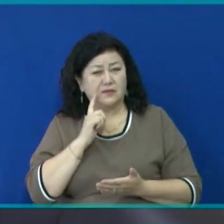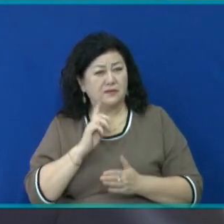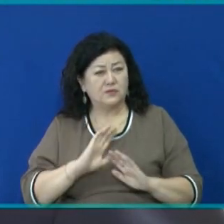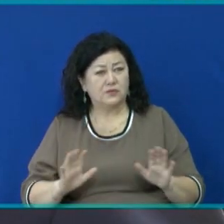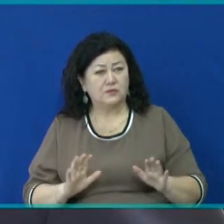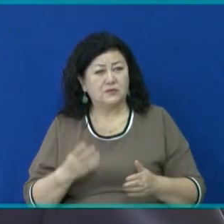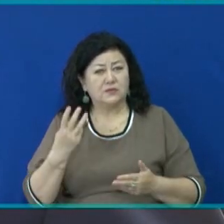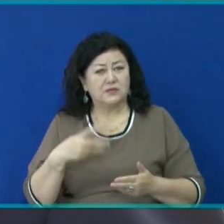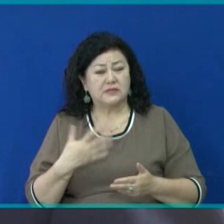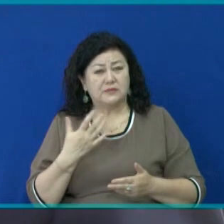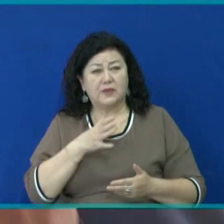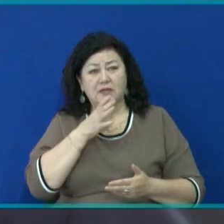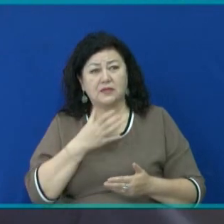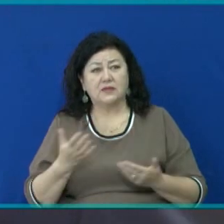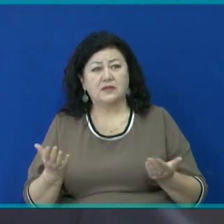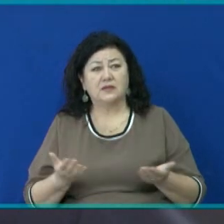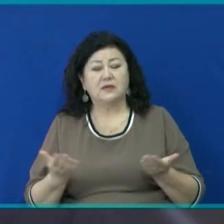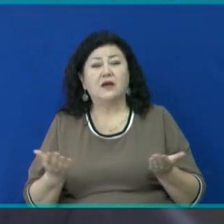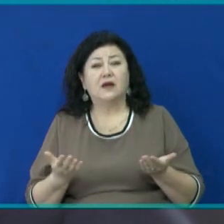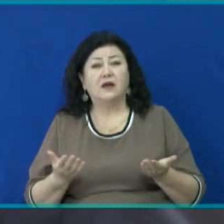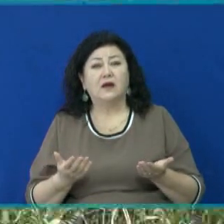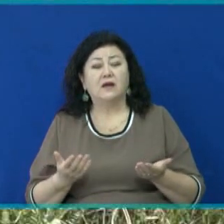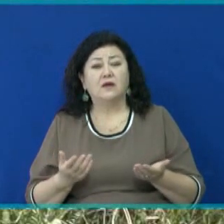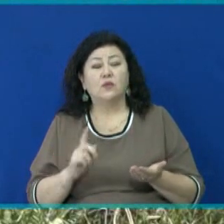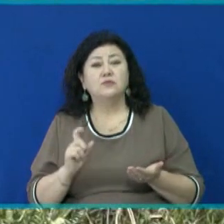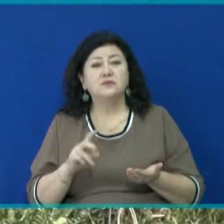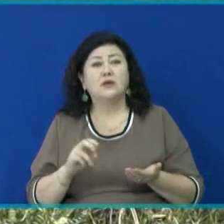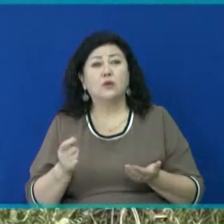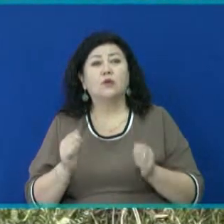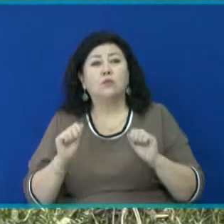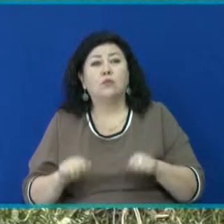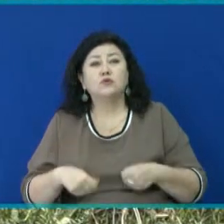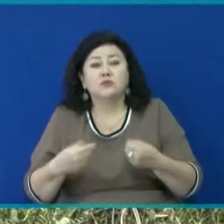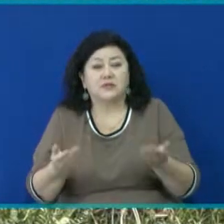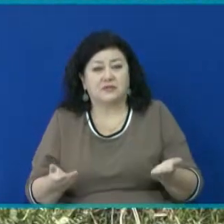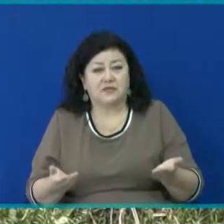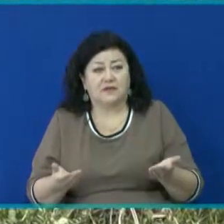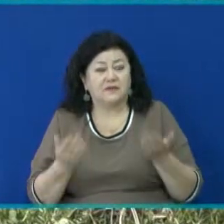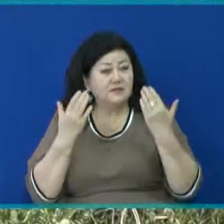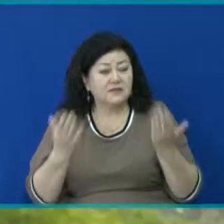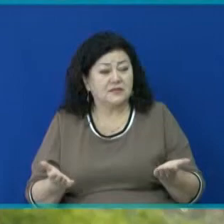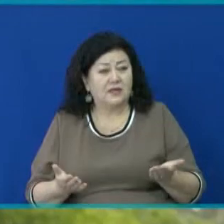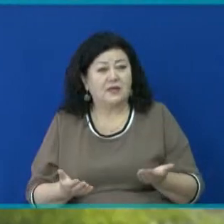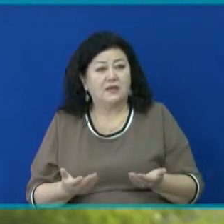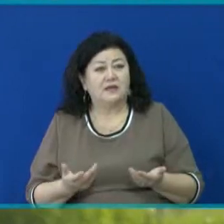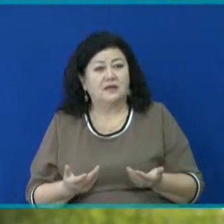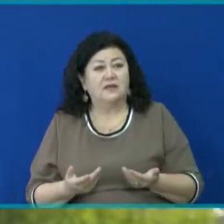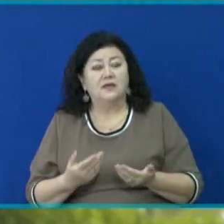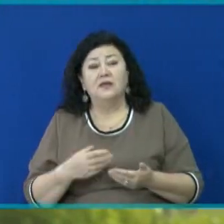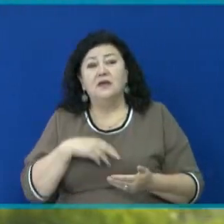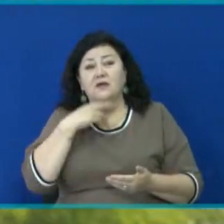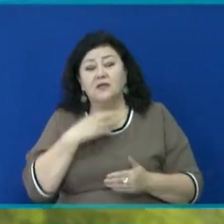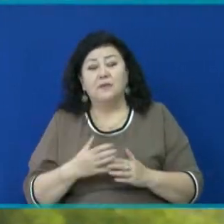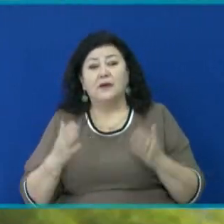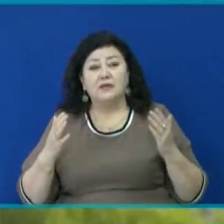жаста болса, ол қандай кепілдік қояды? Оның артында не бар? Ауданда ауыл шаруашылығы, мал шаруашылығы салаларына да көңіл бөлініп отыр.